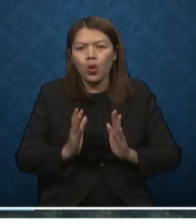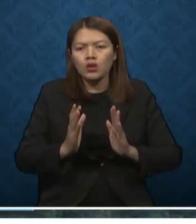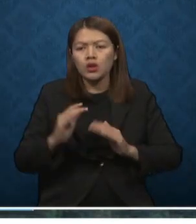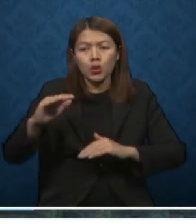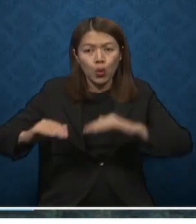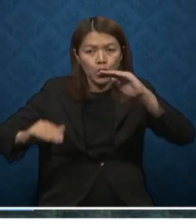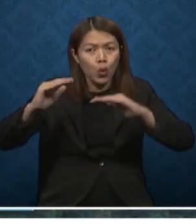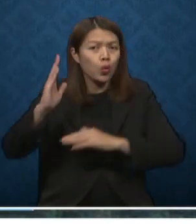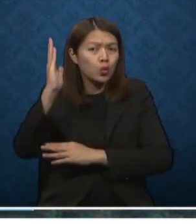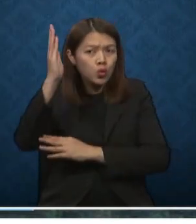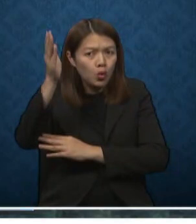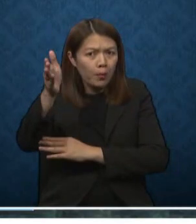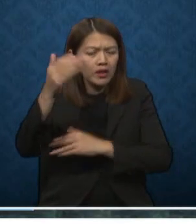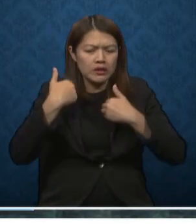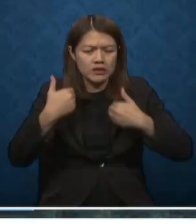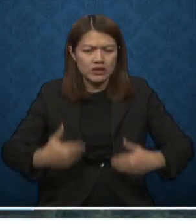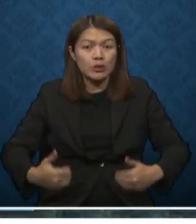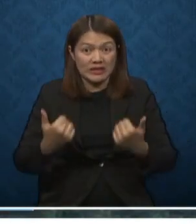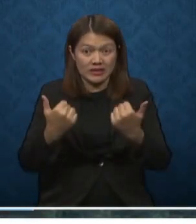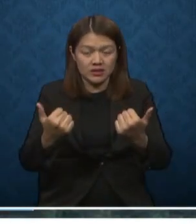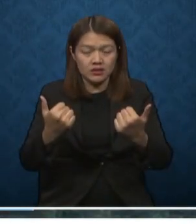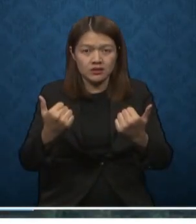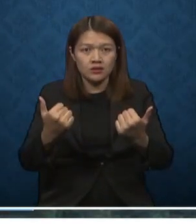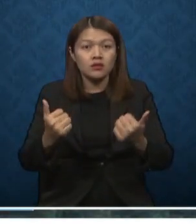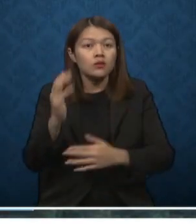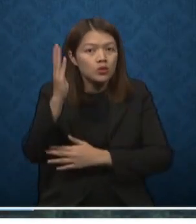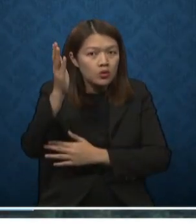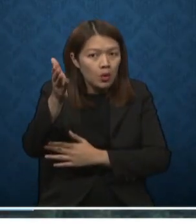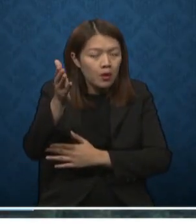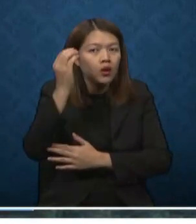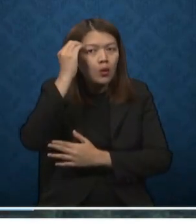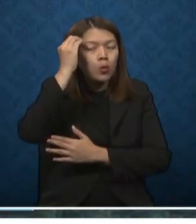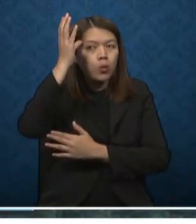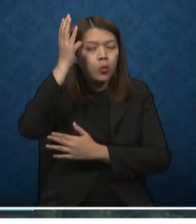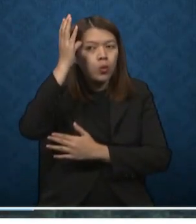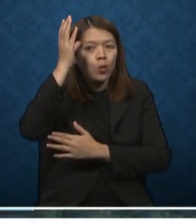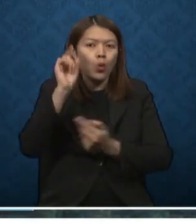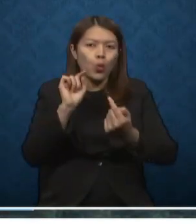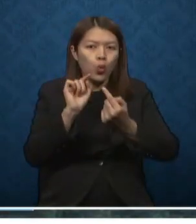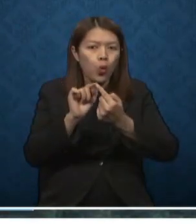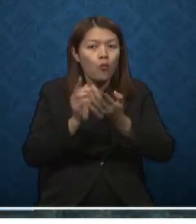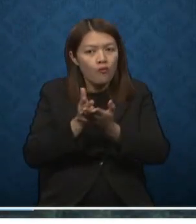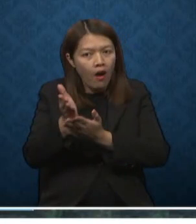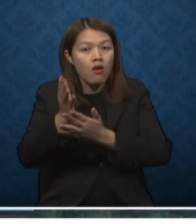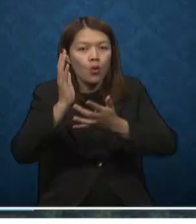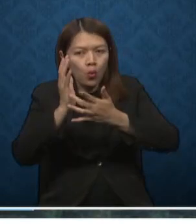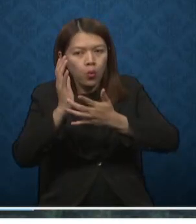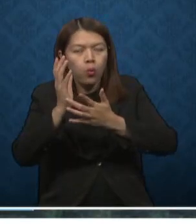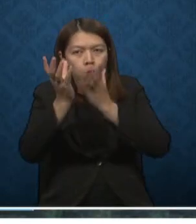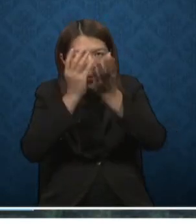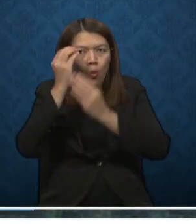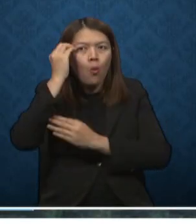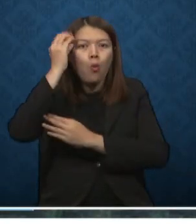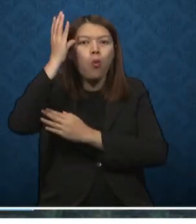ในอนาคตหรือผู้ที่ใช้ชีวิตอยู่ในปัจจุบันนั้นสามารถที่จะมีความรู้เกี่ยวกับ ด้านเทคโนโลยีให้เพียงพอที่จ